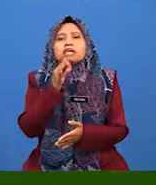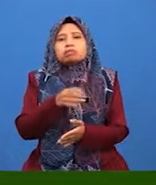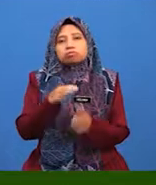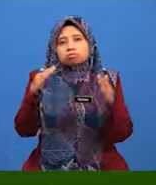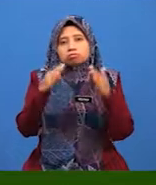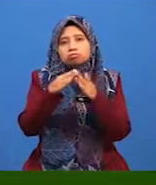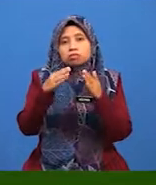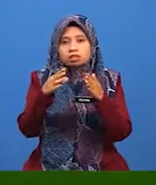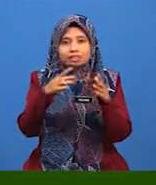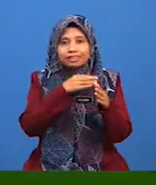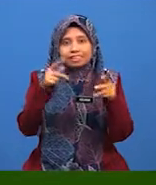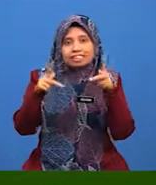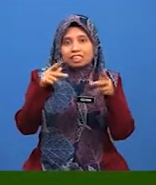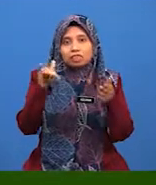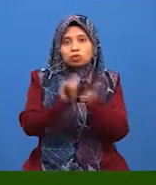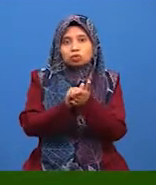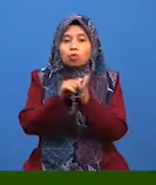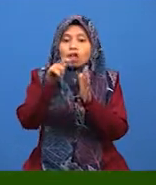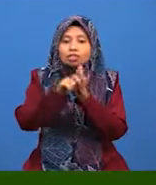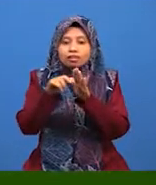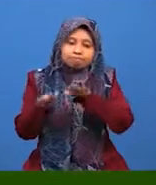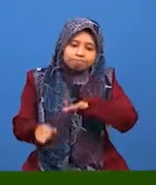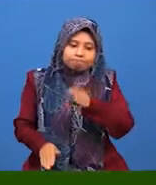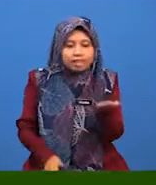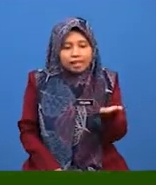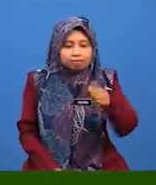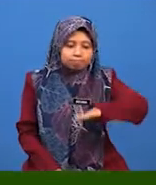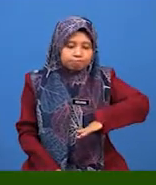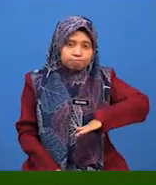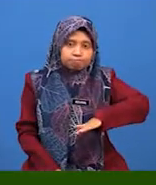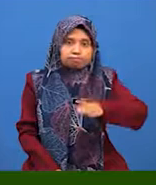dan rumah itu terbalik.